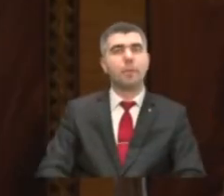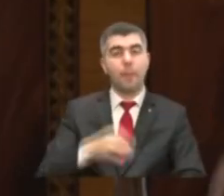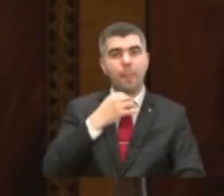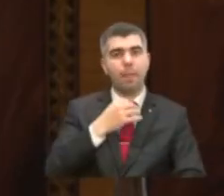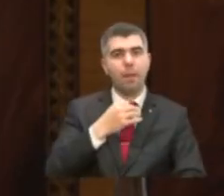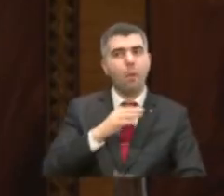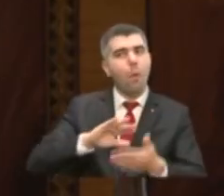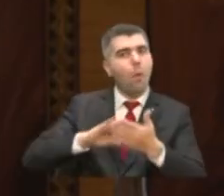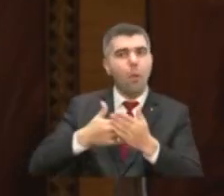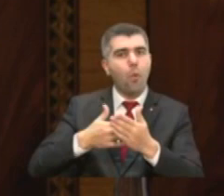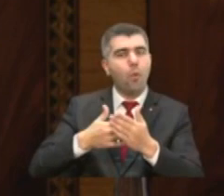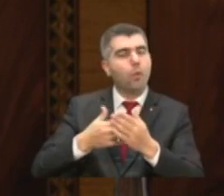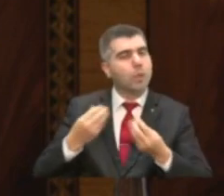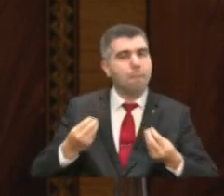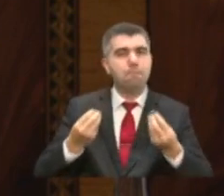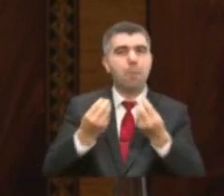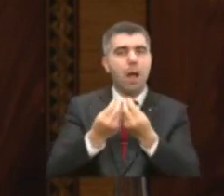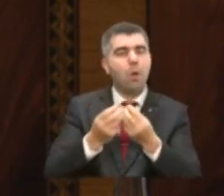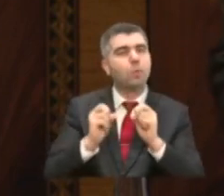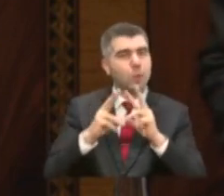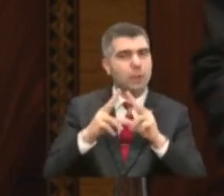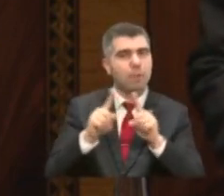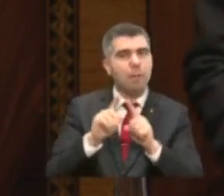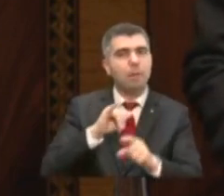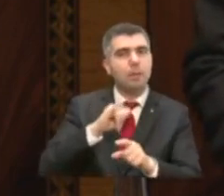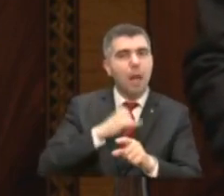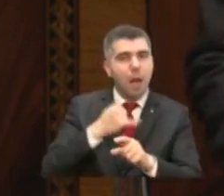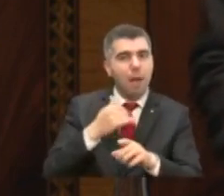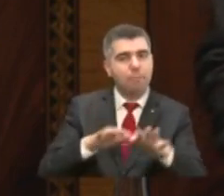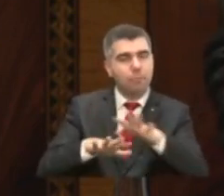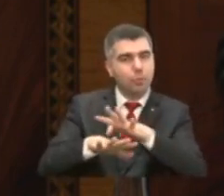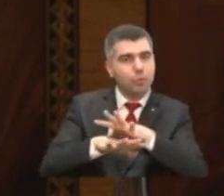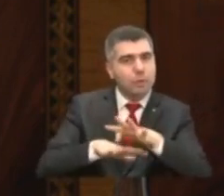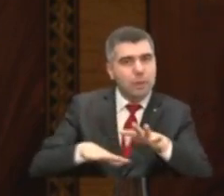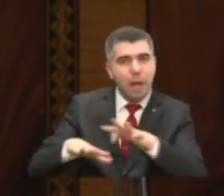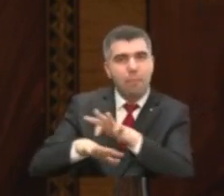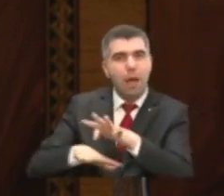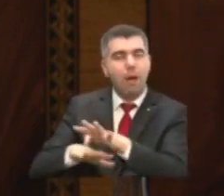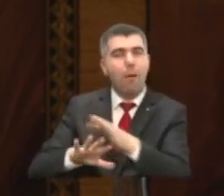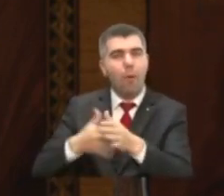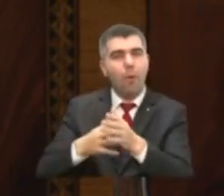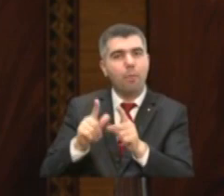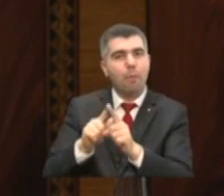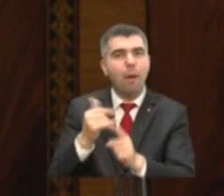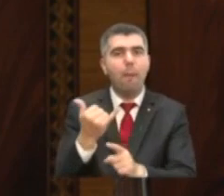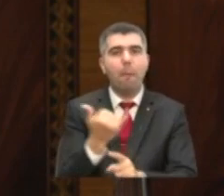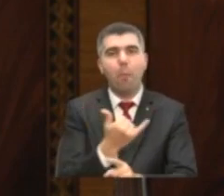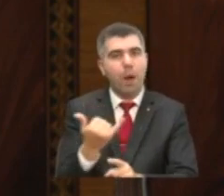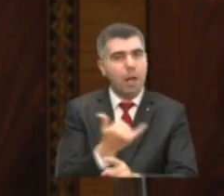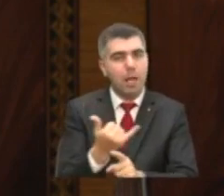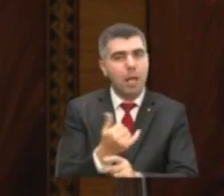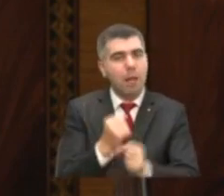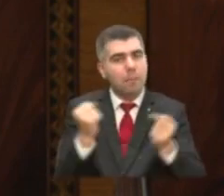سيد رئيس الحكومة في كون الشباب فاعل أساسي في بناء المجتمع، وقاعدة مهمة في تحقيق